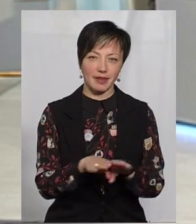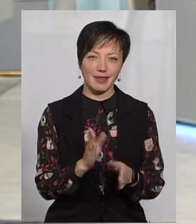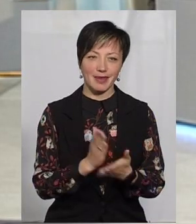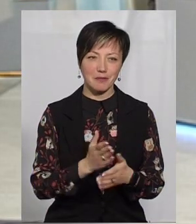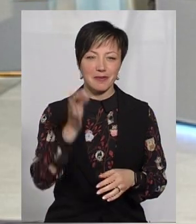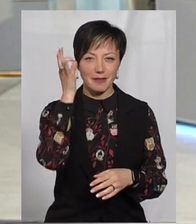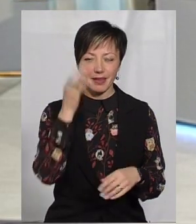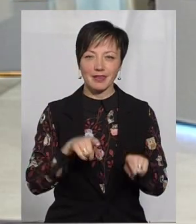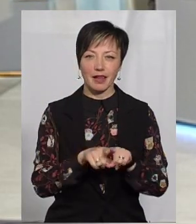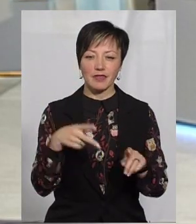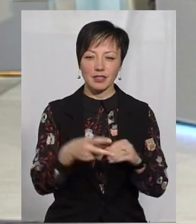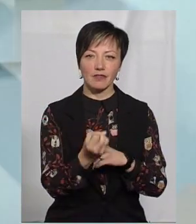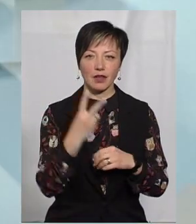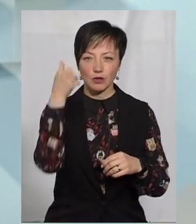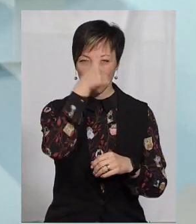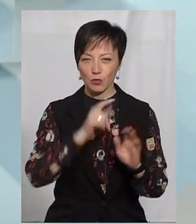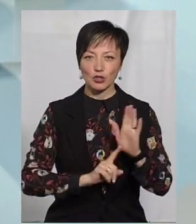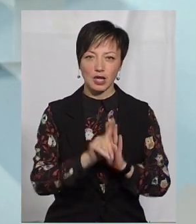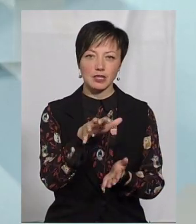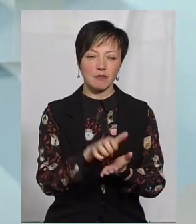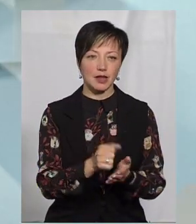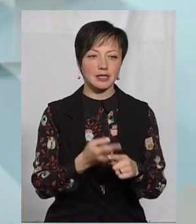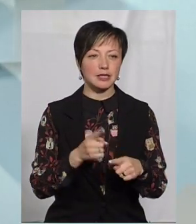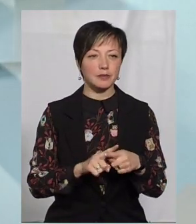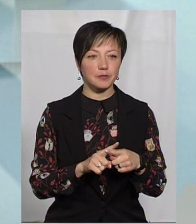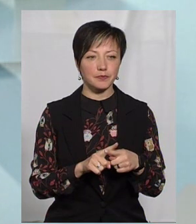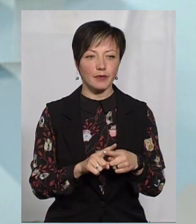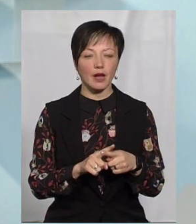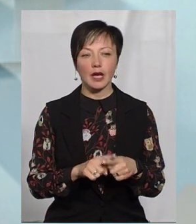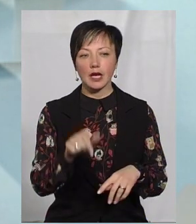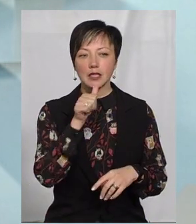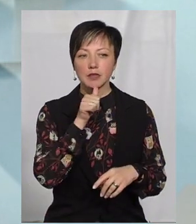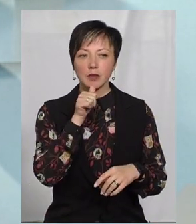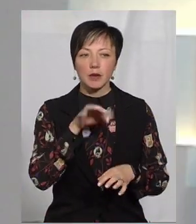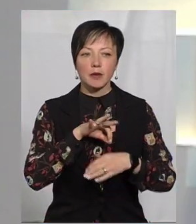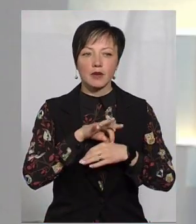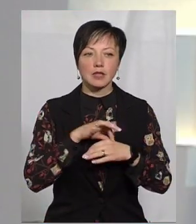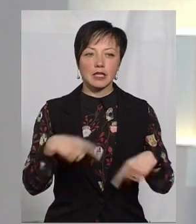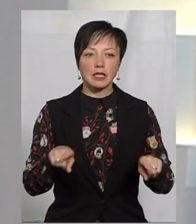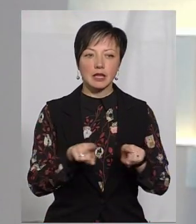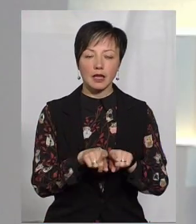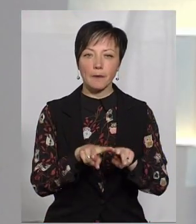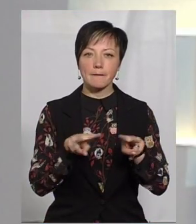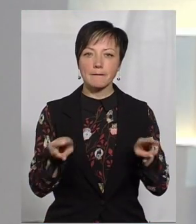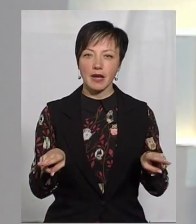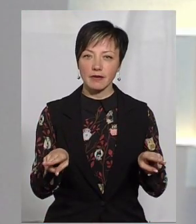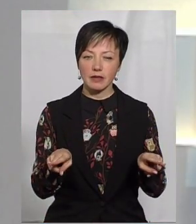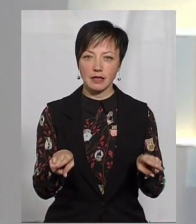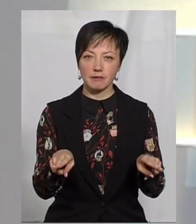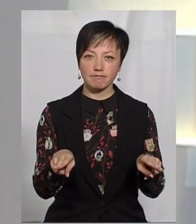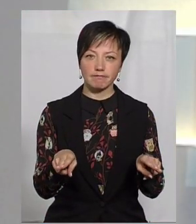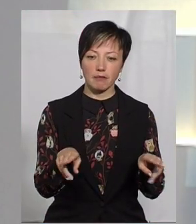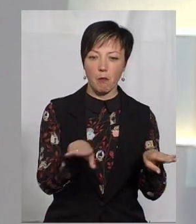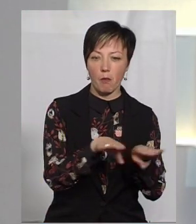Десь так і ви не пам'ятаєте, з 12-го року я почав цим займатися активно. От спробуємо провести от такі певні аналогії між